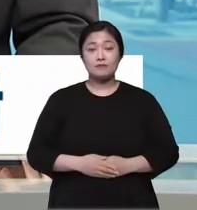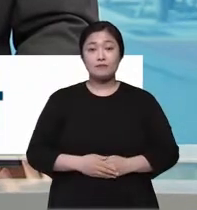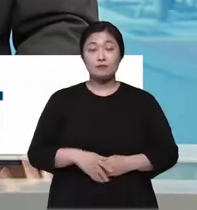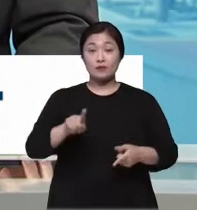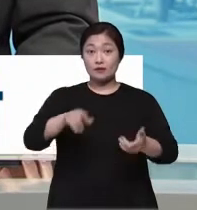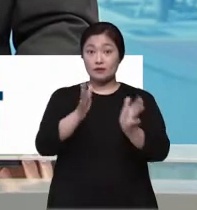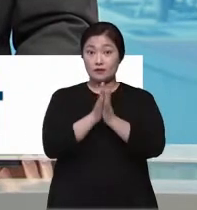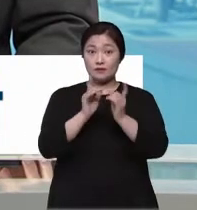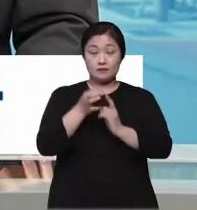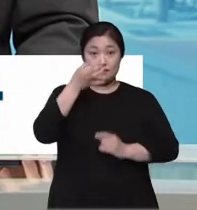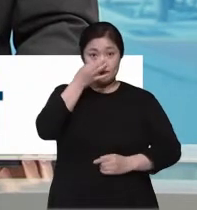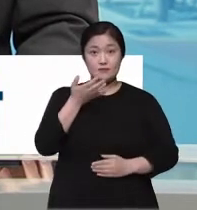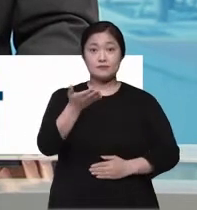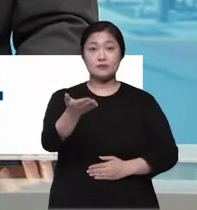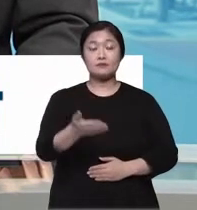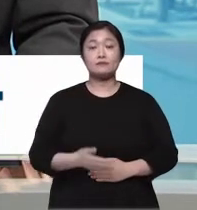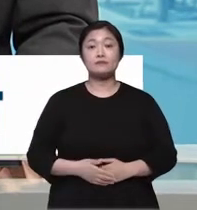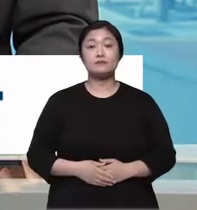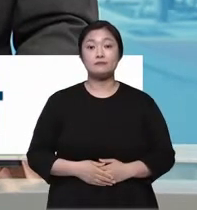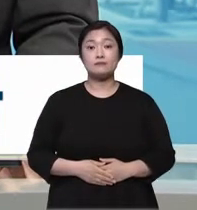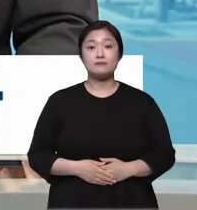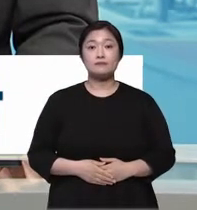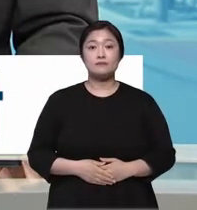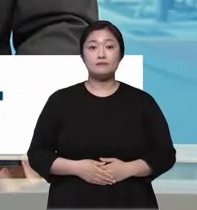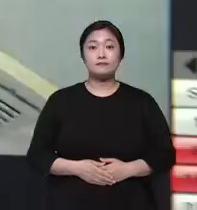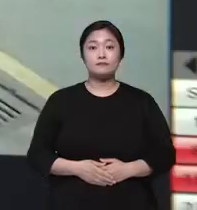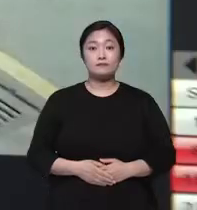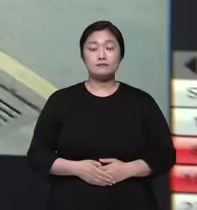이주노 기자가 직접 현장을 다녀왔습니다